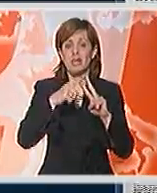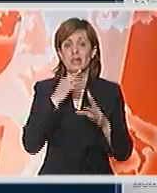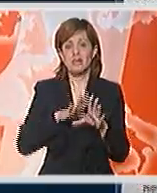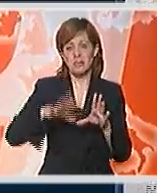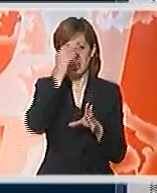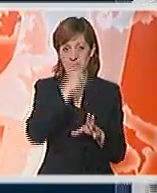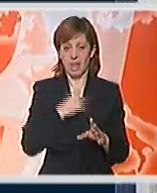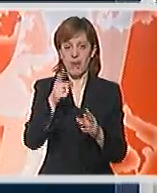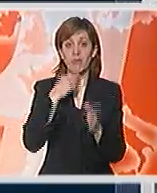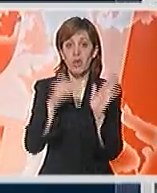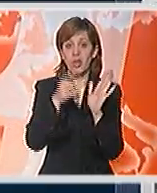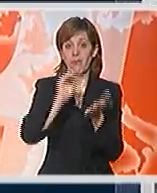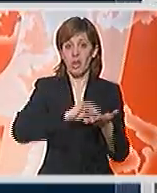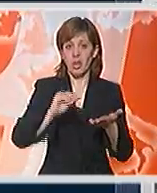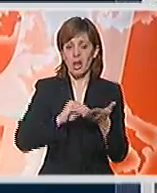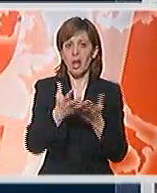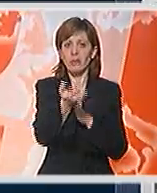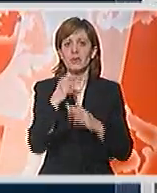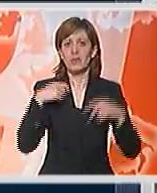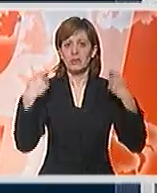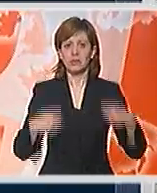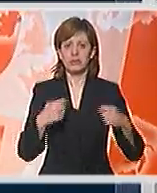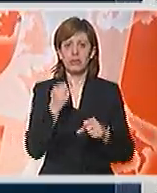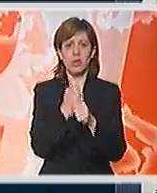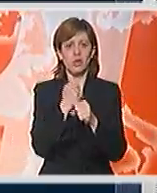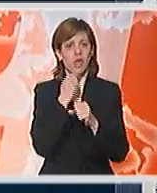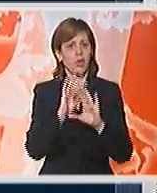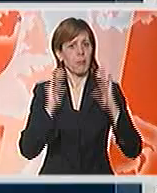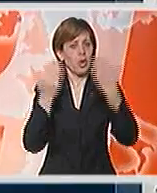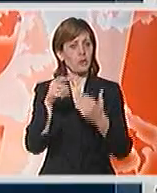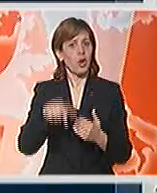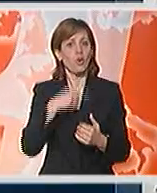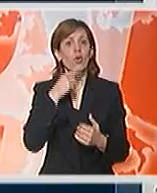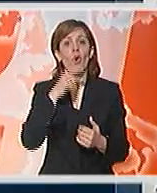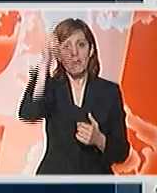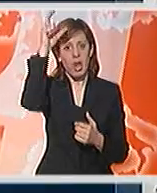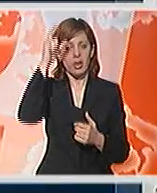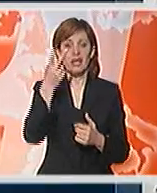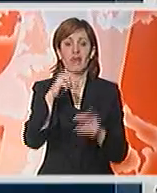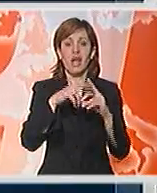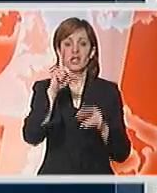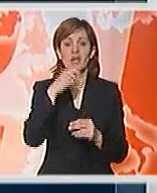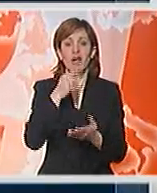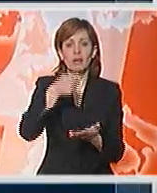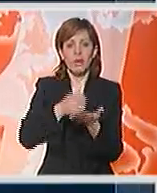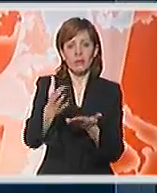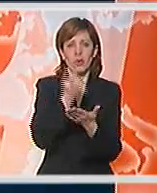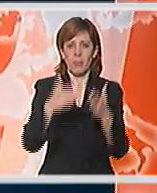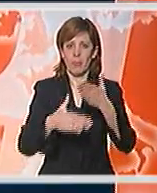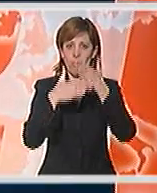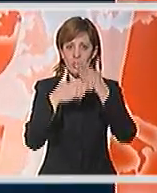Za potrebe ove kancelarije iznajmljivan je luksuzni poslovni prostor u Beogradu na Vračaru, koji je opremljen novcem od pomoći.